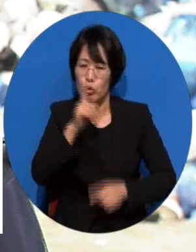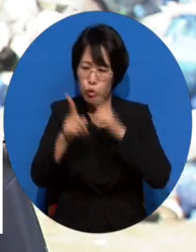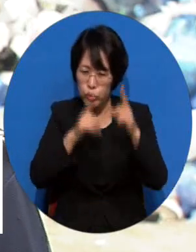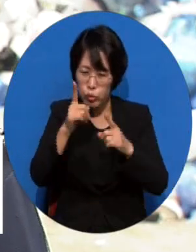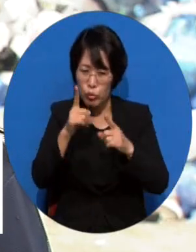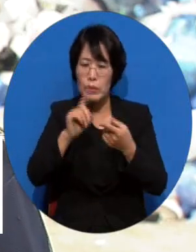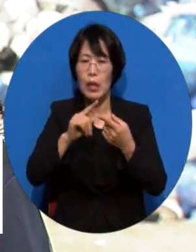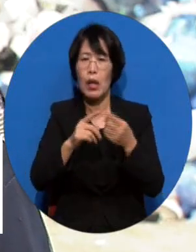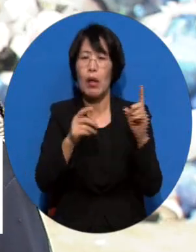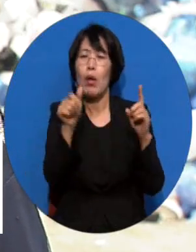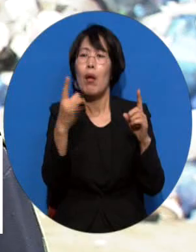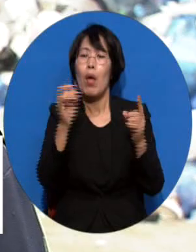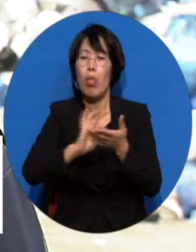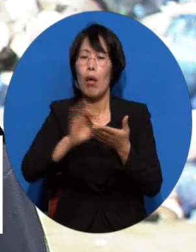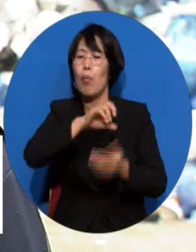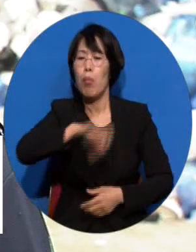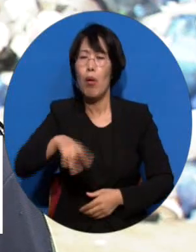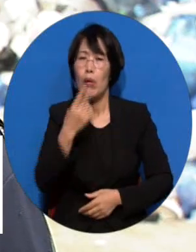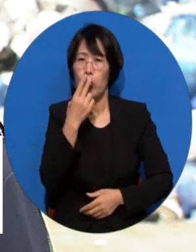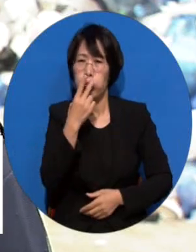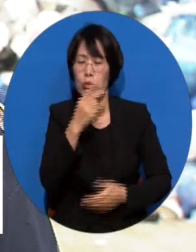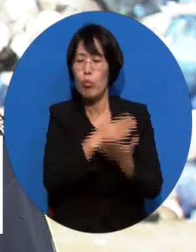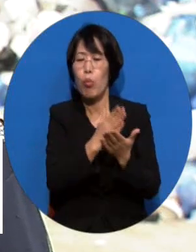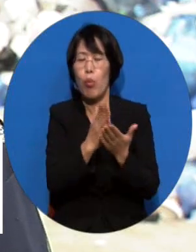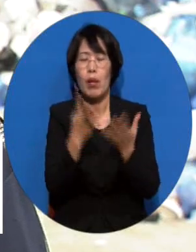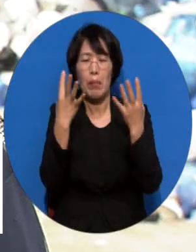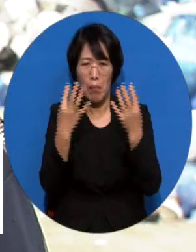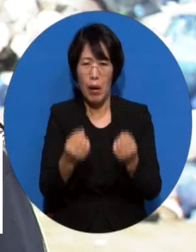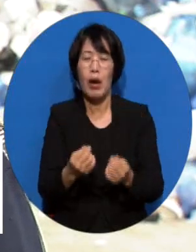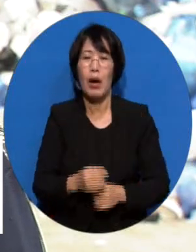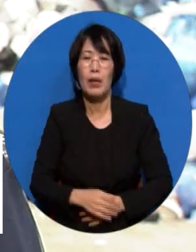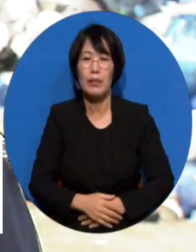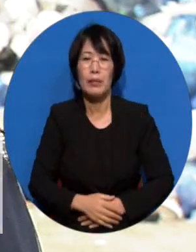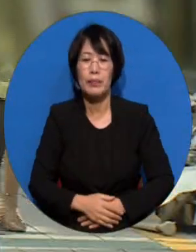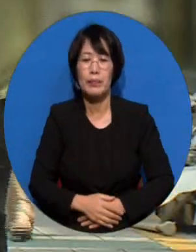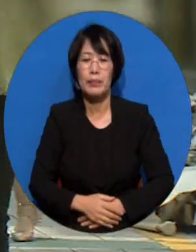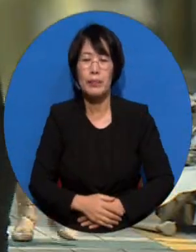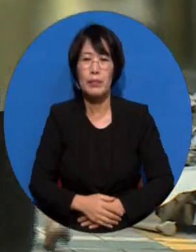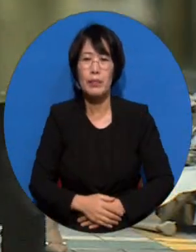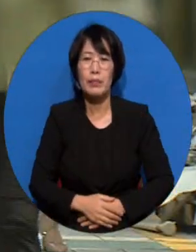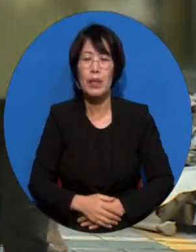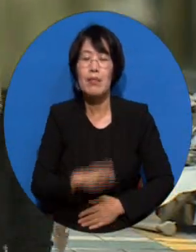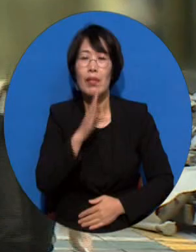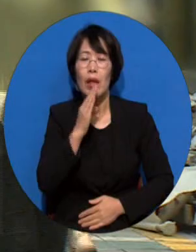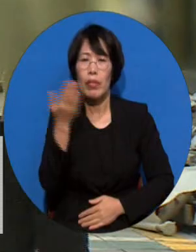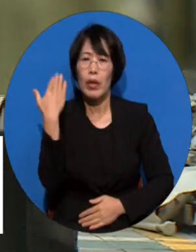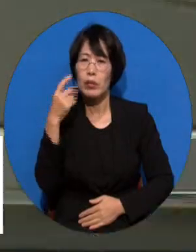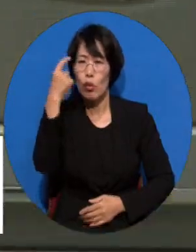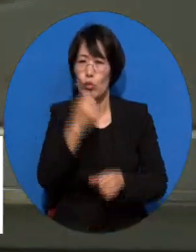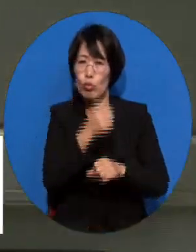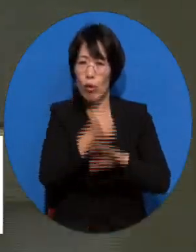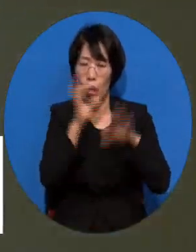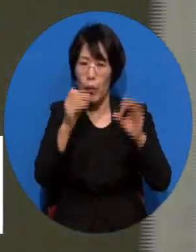보니까 그 일회용에 해당되는 그러한 그 플라스틱 종류들이 너무 많이 있고. 실제로 최근 한 연구에